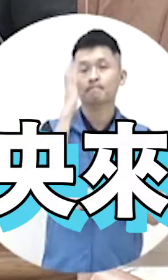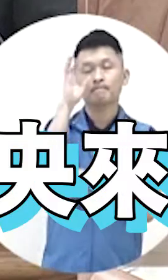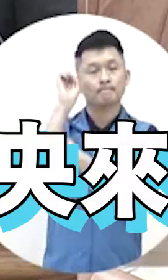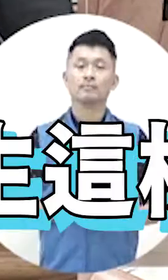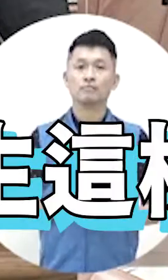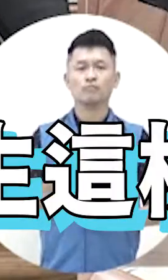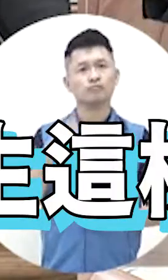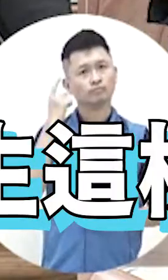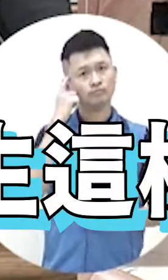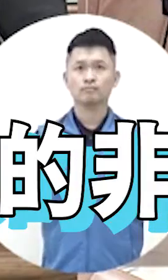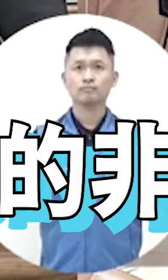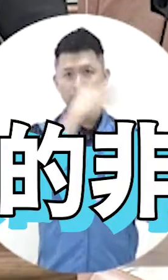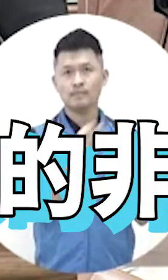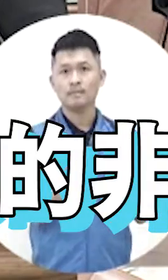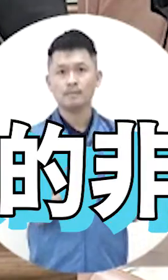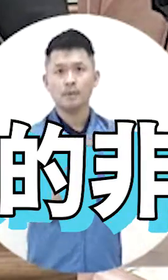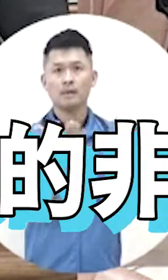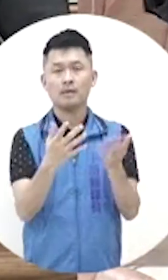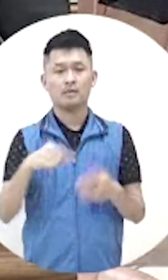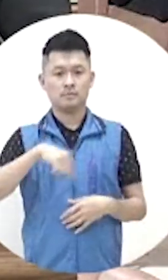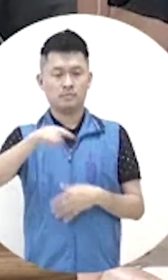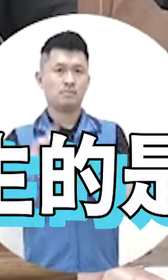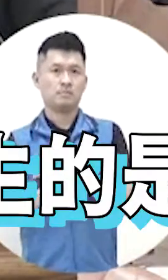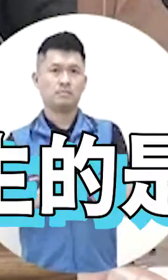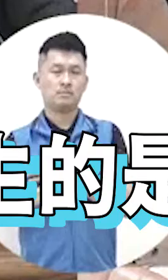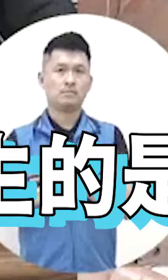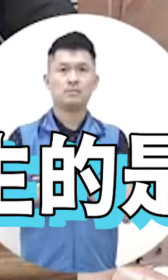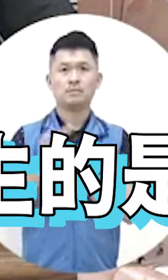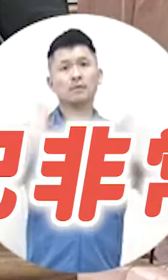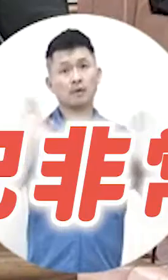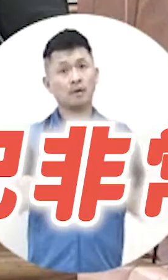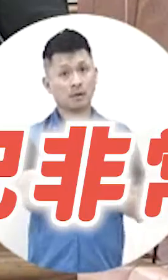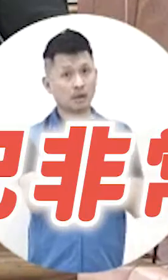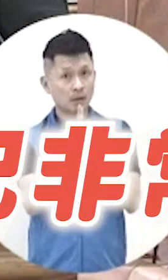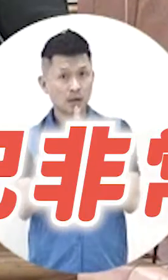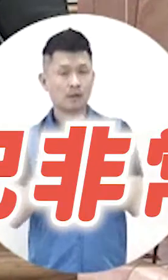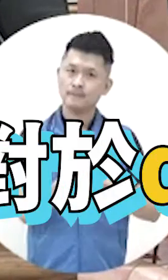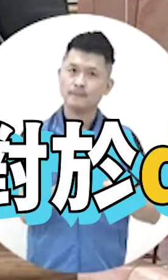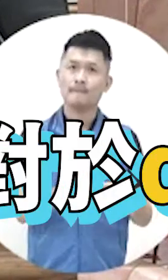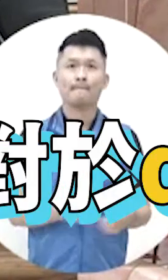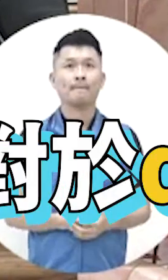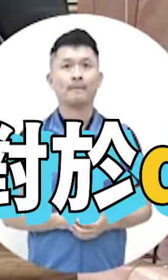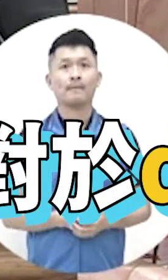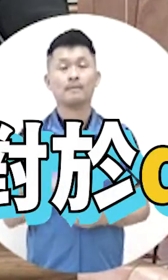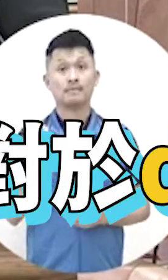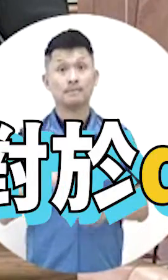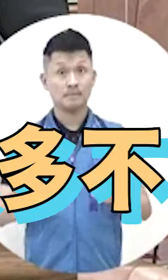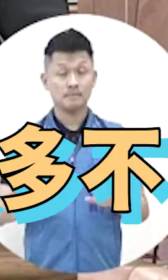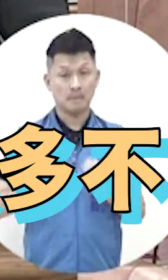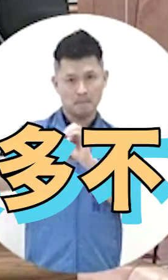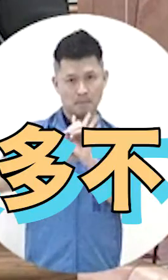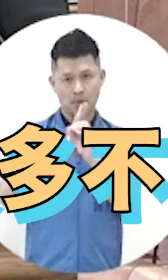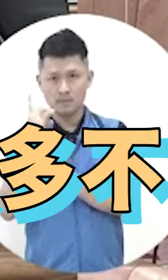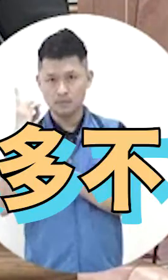央来做决定。 今天发生这样事情，大家真的非常紧张啊， 当然紧张啊， 而且发生的是小朋友，都是年纪非常小的。现在大家对于 Delta 病毒